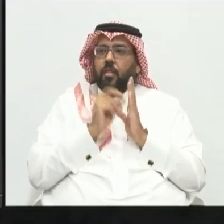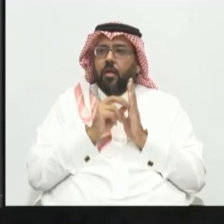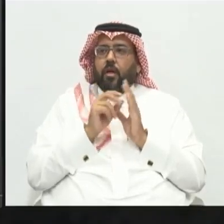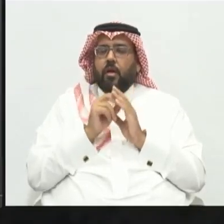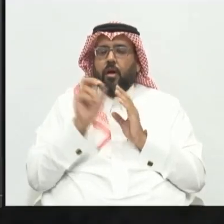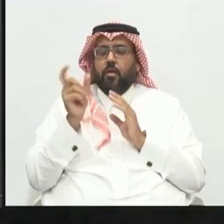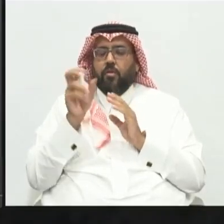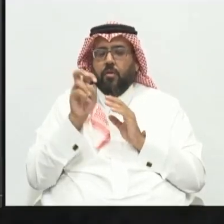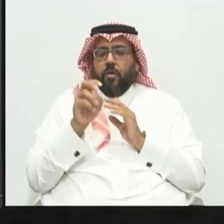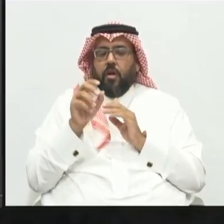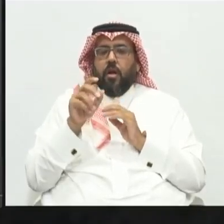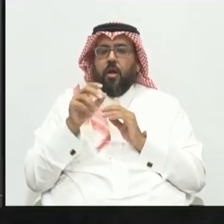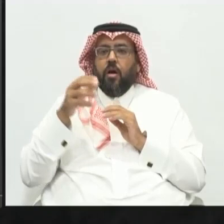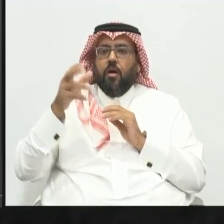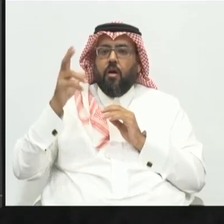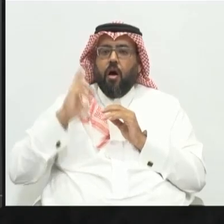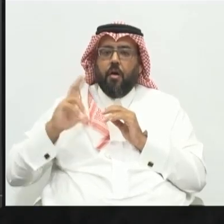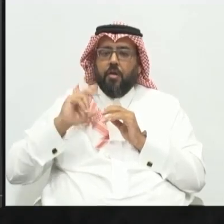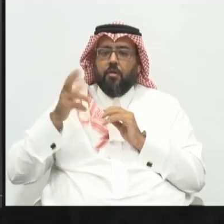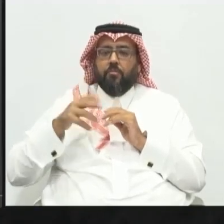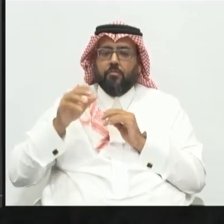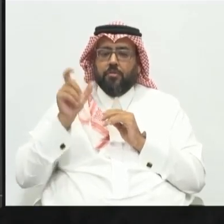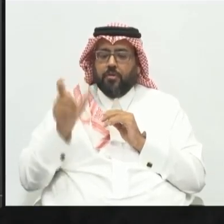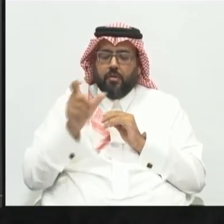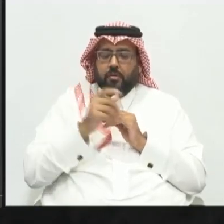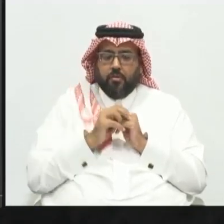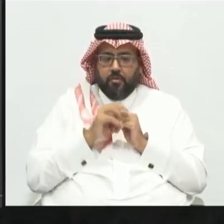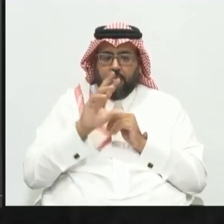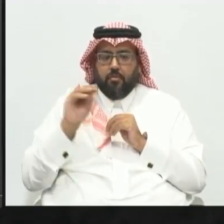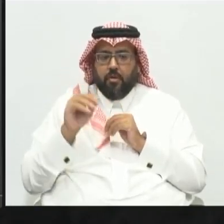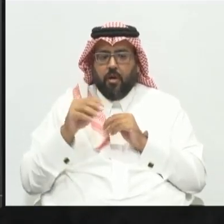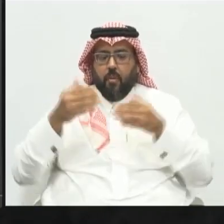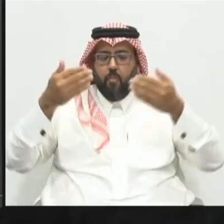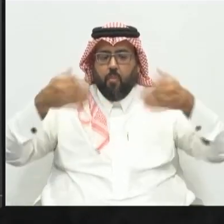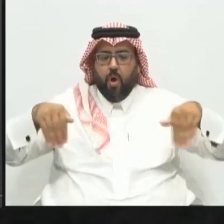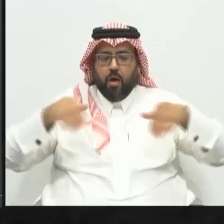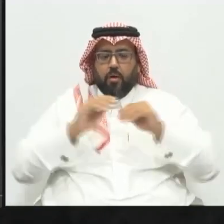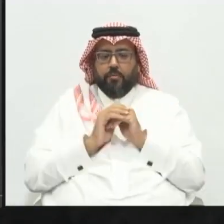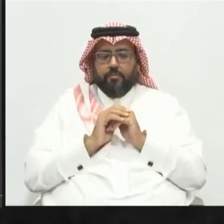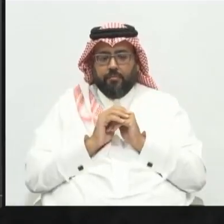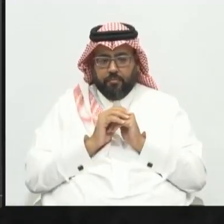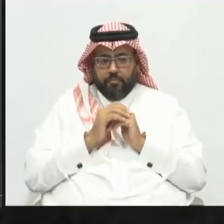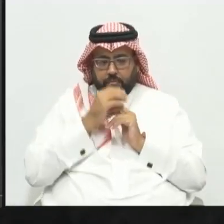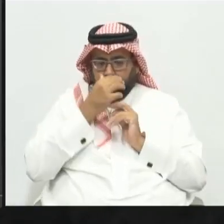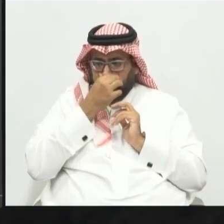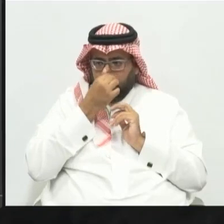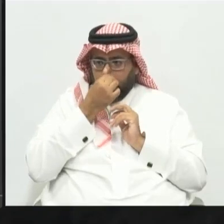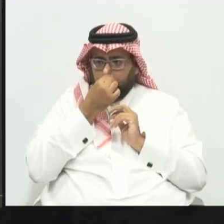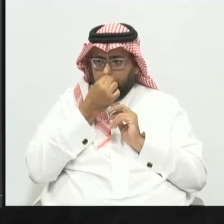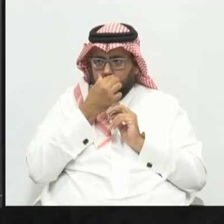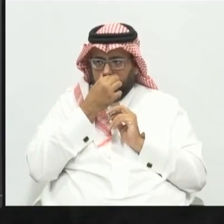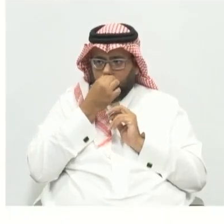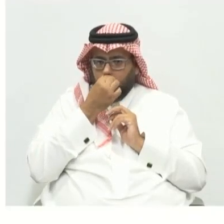على على التجار او على فئات محدده مثل ذوي الاعاقه وغير ذلك ايضا